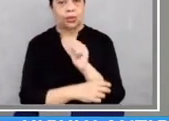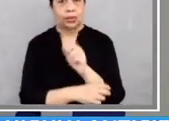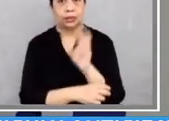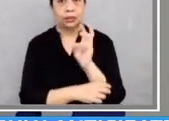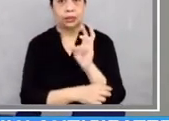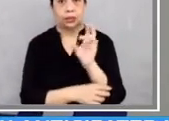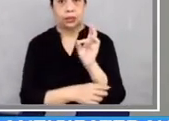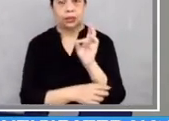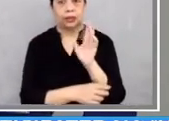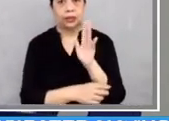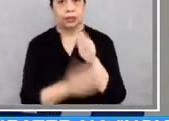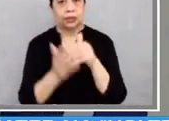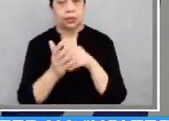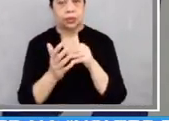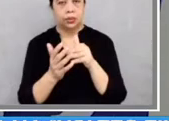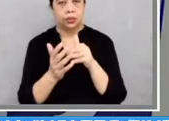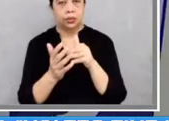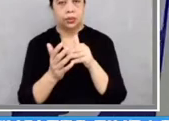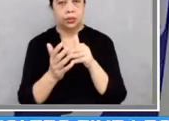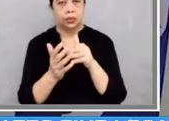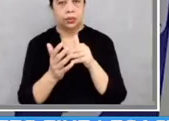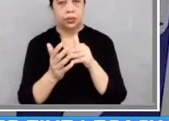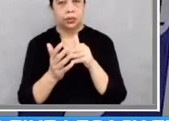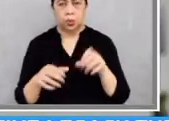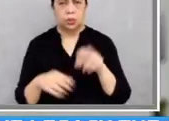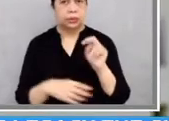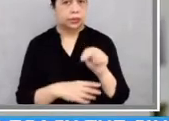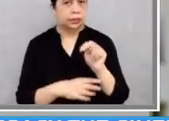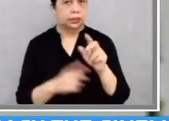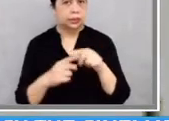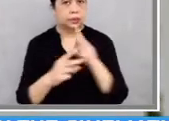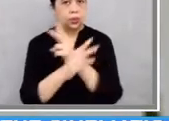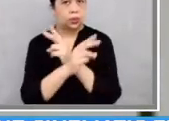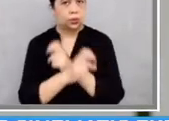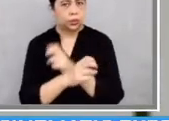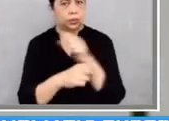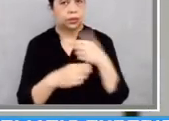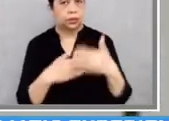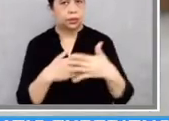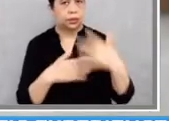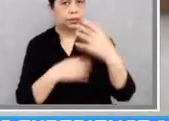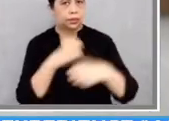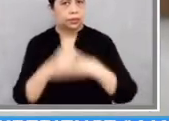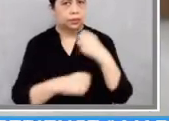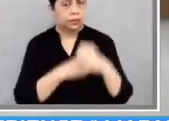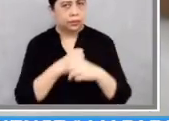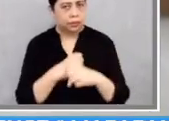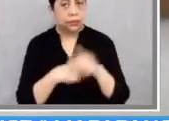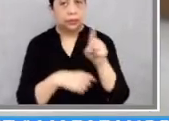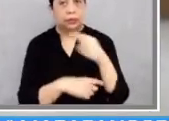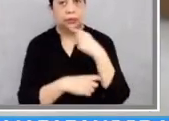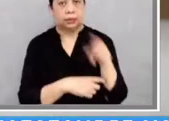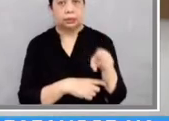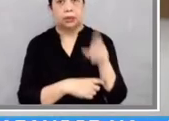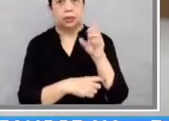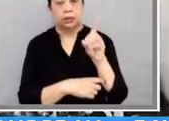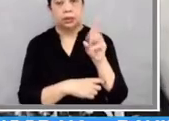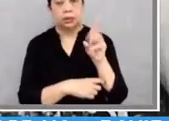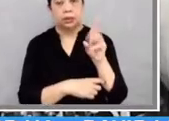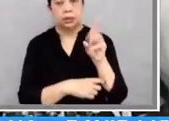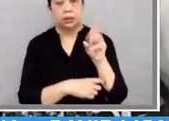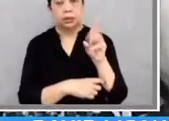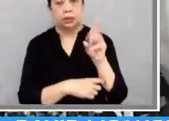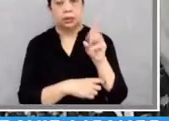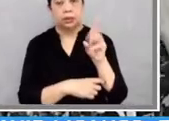75,000 na healthcare professionals ang demand ng Austria sa mga susunod na taon. Yan ang sabi ng Department of Migrant Workers at